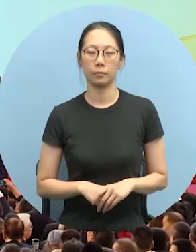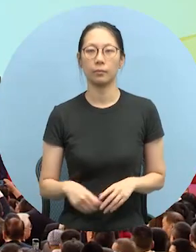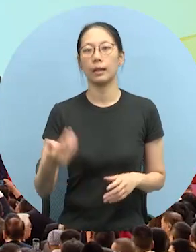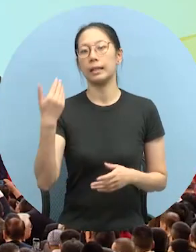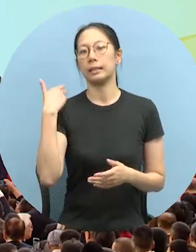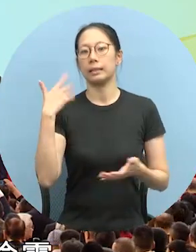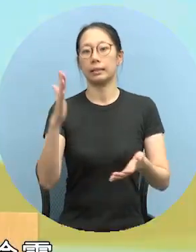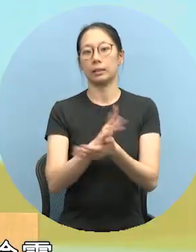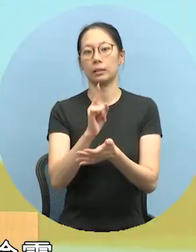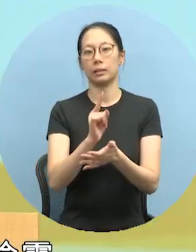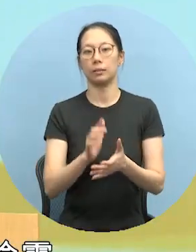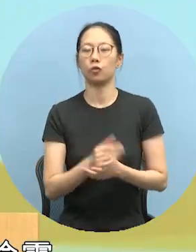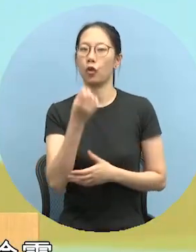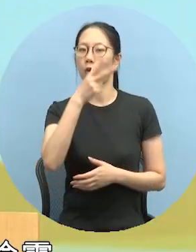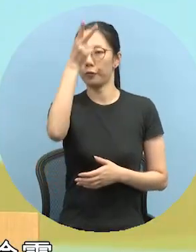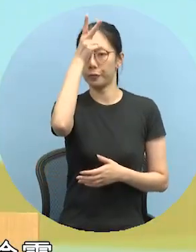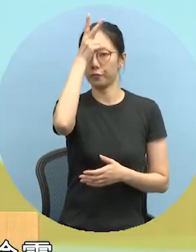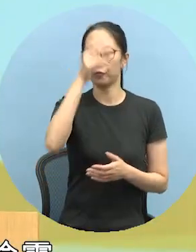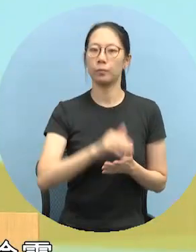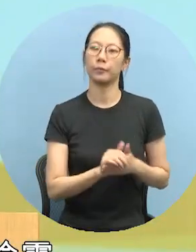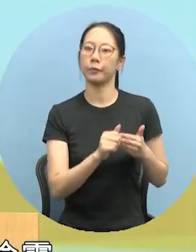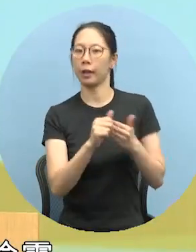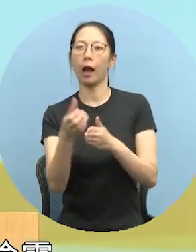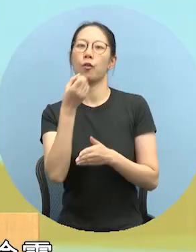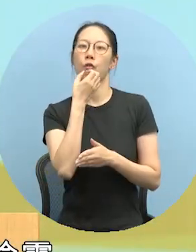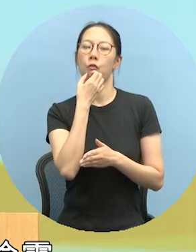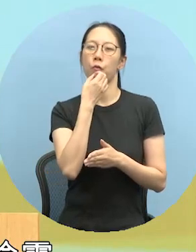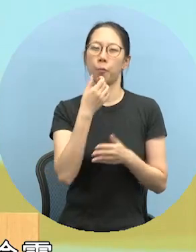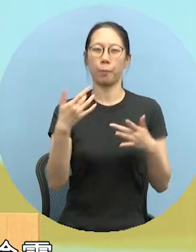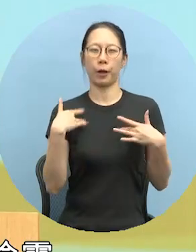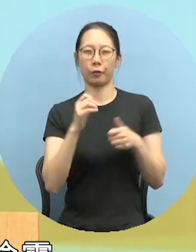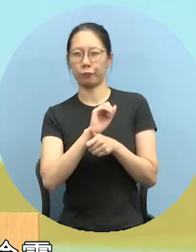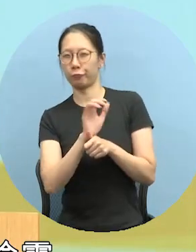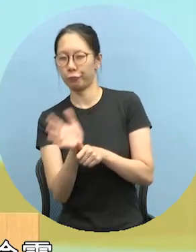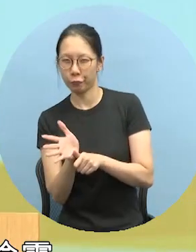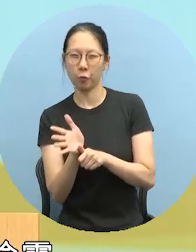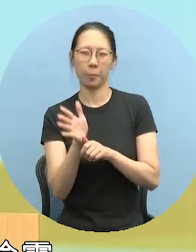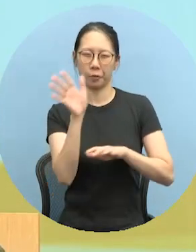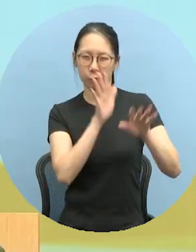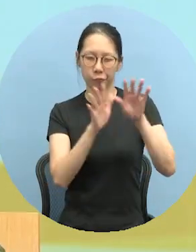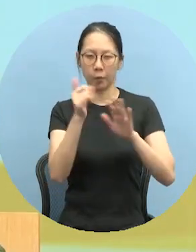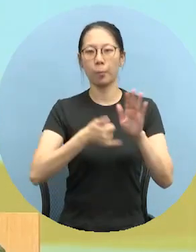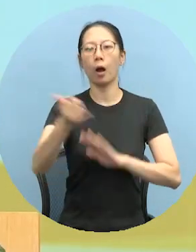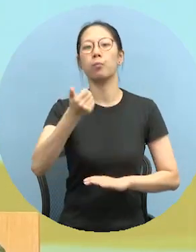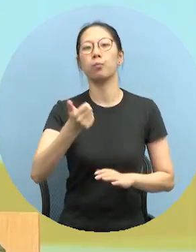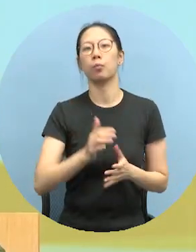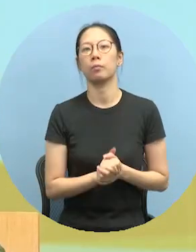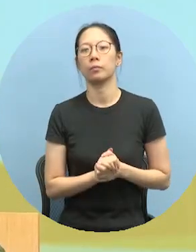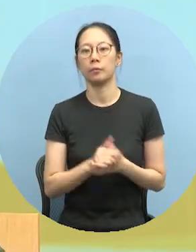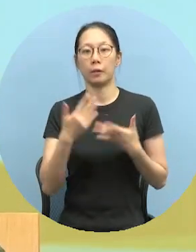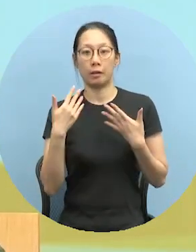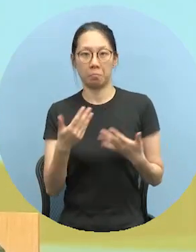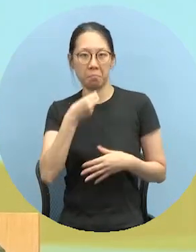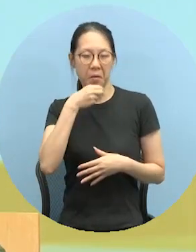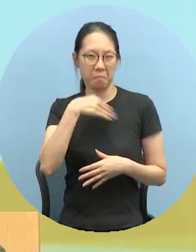過去一年，特區政府帶領香港走出疫情陰霾，在艱難的